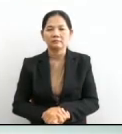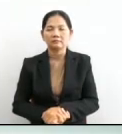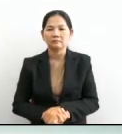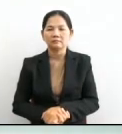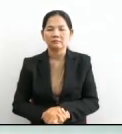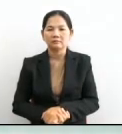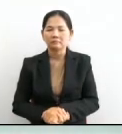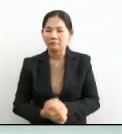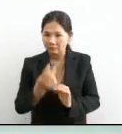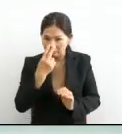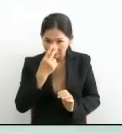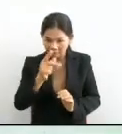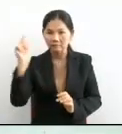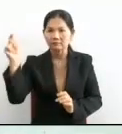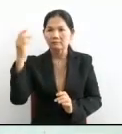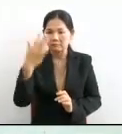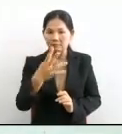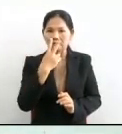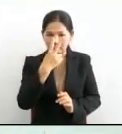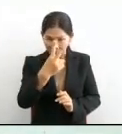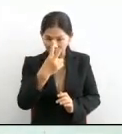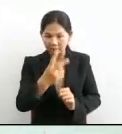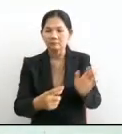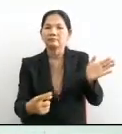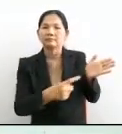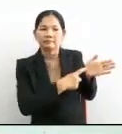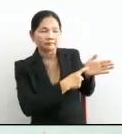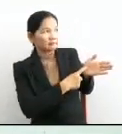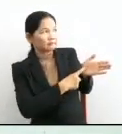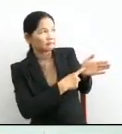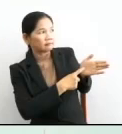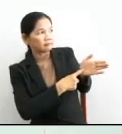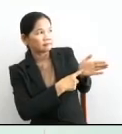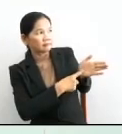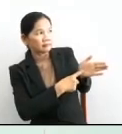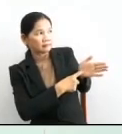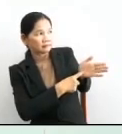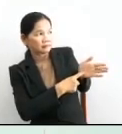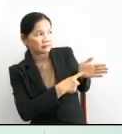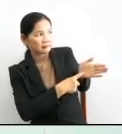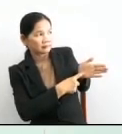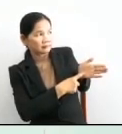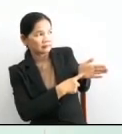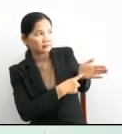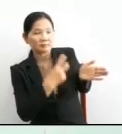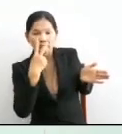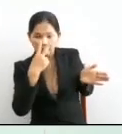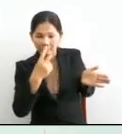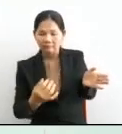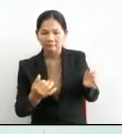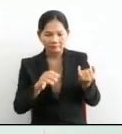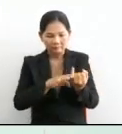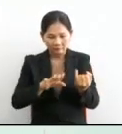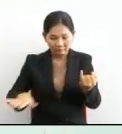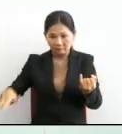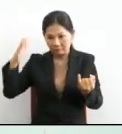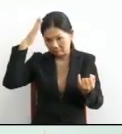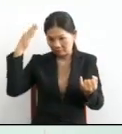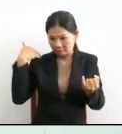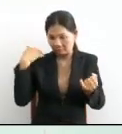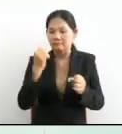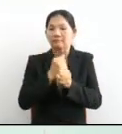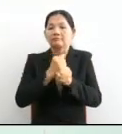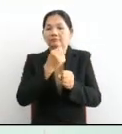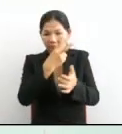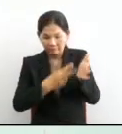chà lấy con mưa màu rụp hiệp đàn này có rụp của bông tạc cam này thằng ạc nên là con chà này chà con mưa mới của mà rây nó có bông thuế nhỉ